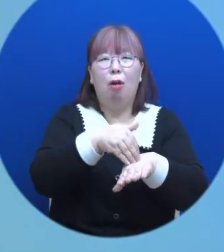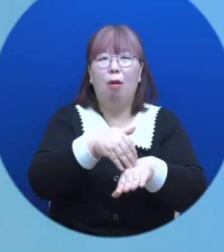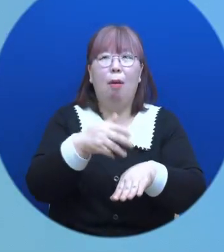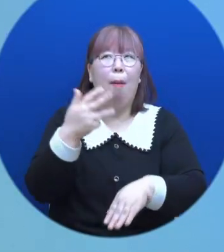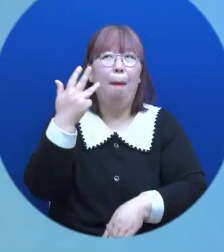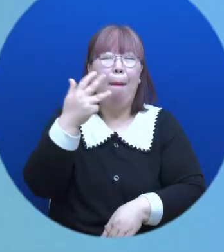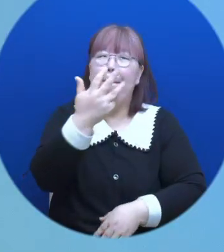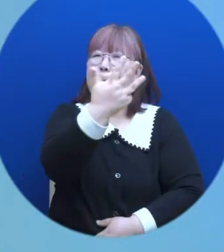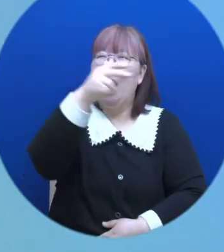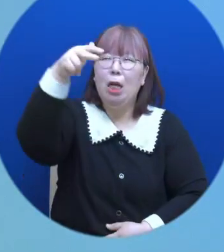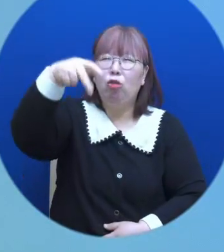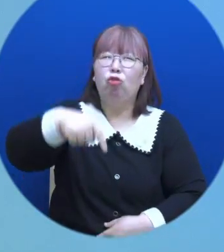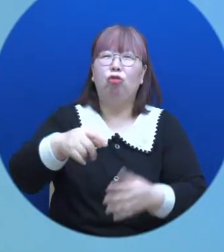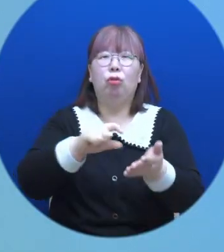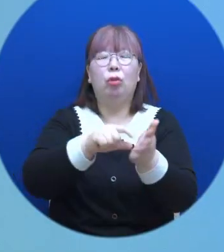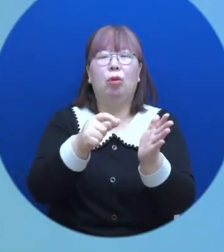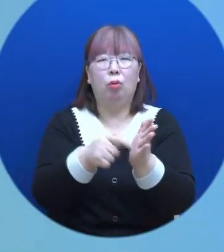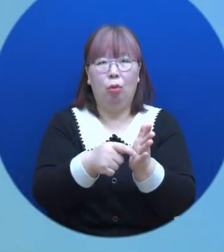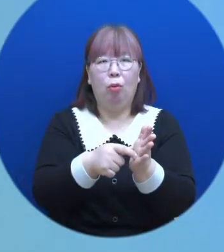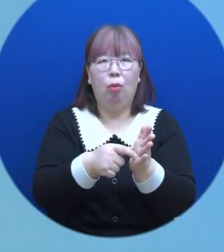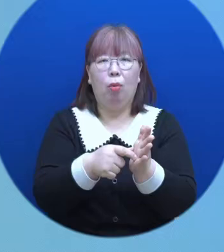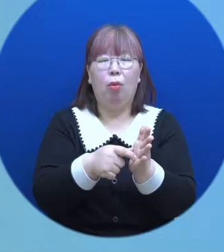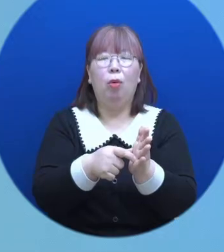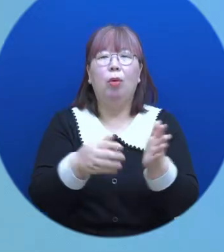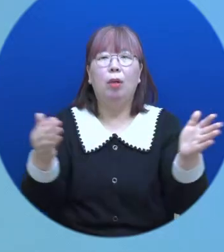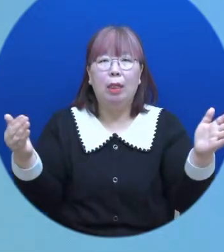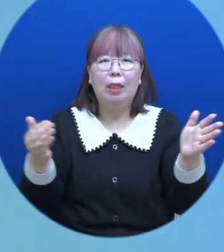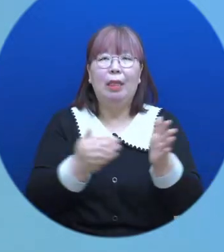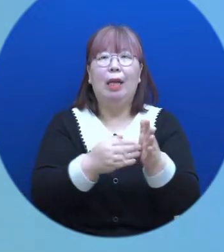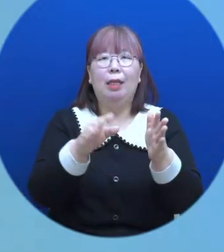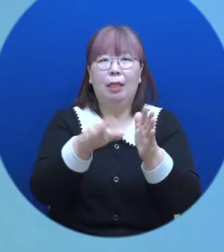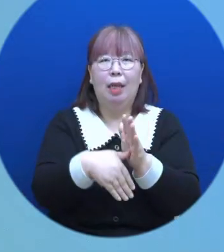8주를 받습니다. 8주가 끝날